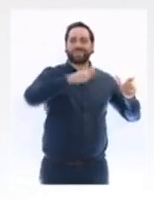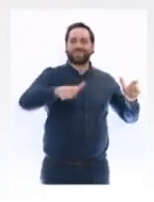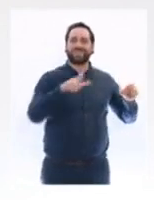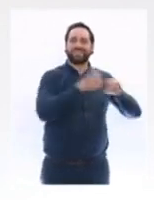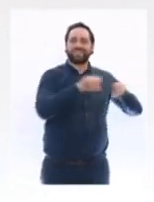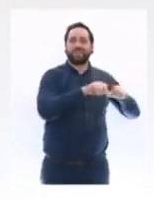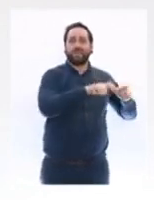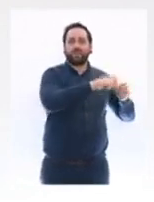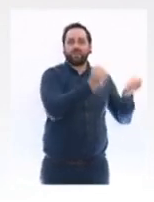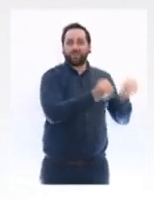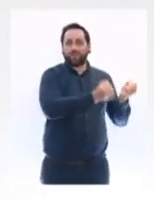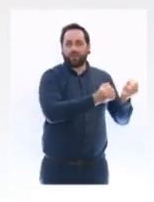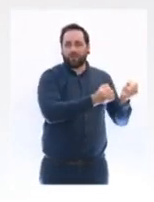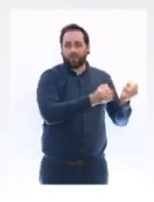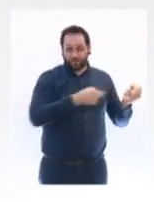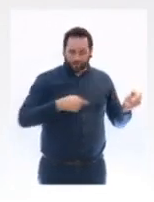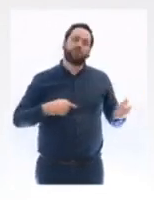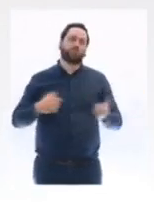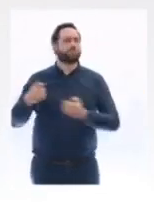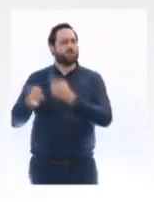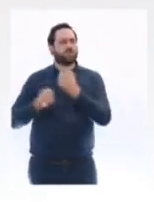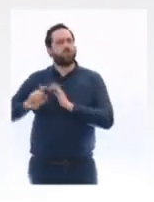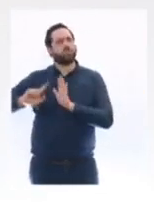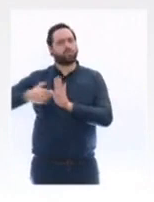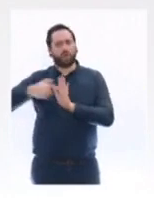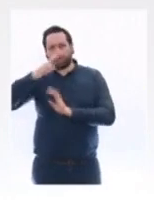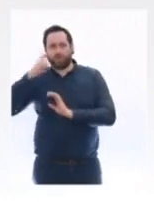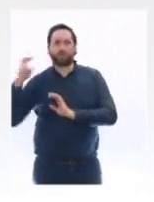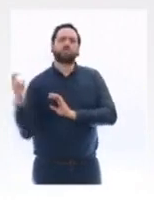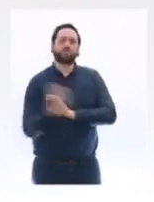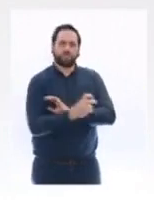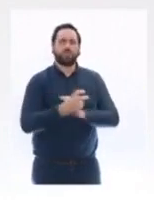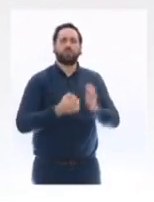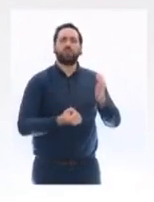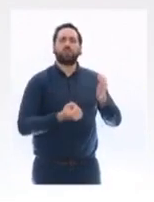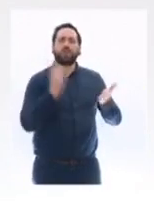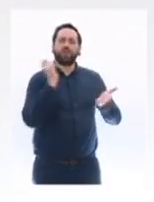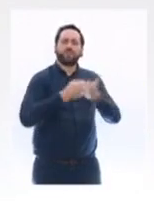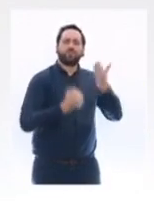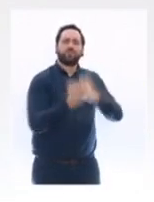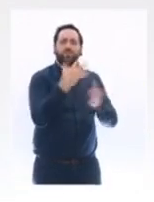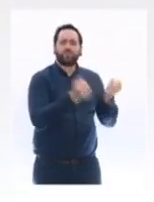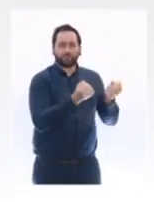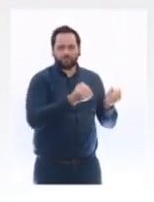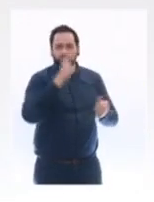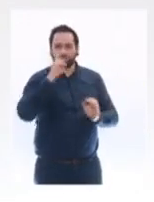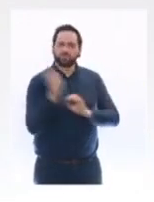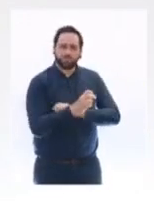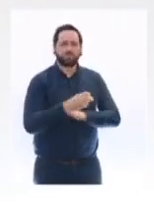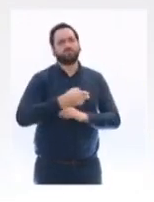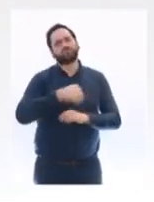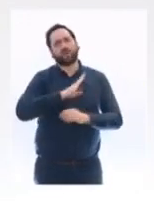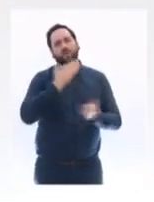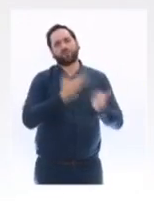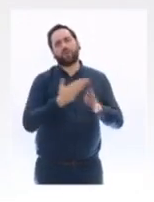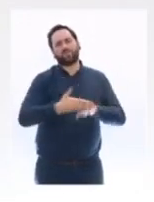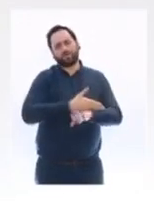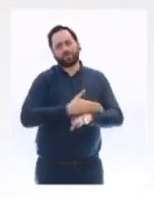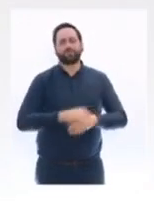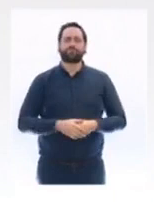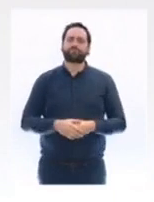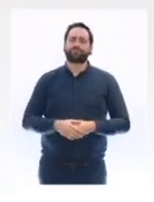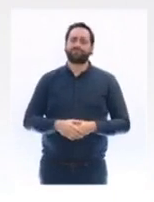Borne, 1 milliard d'euros pour les exonérations de cotisations sociales, 1 milliard d'euros pour prendre en charge une partie des loyers des